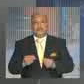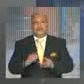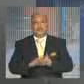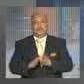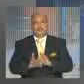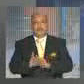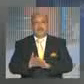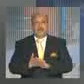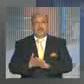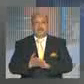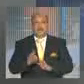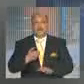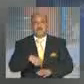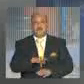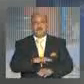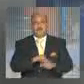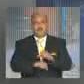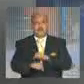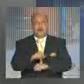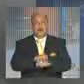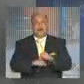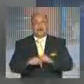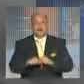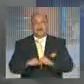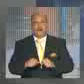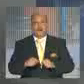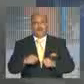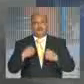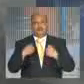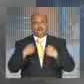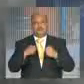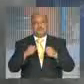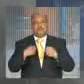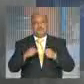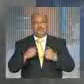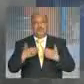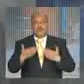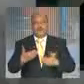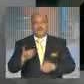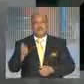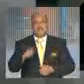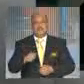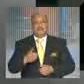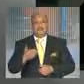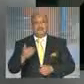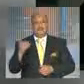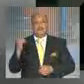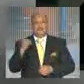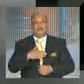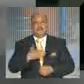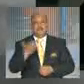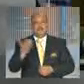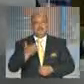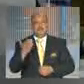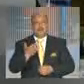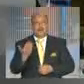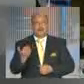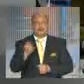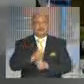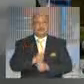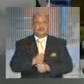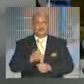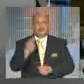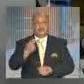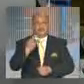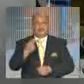إحداث كلية الطب تحرك من أجل اتخاذ خطوات فعلية. قرار إحداث كلية الطب مدن وبعد